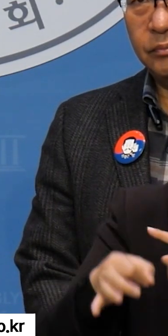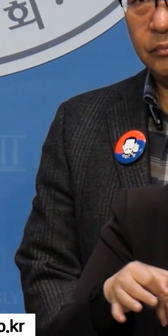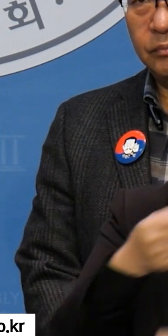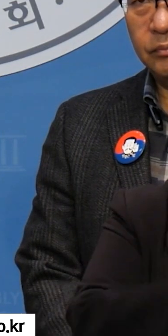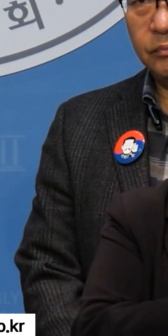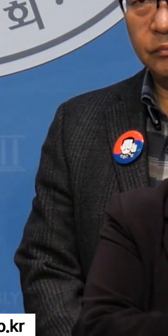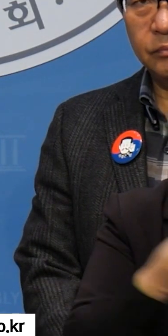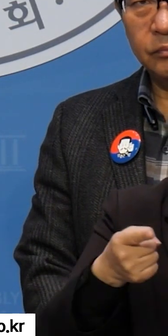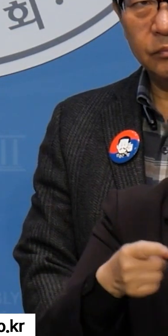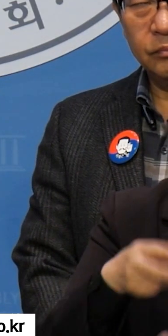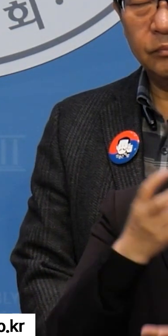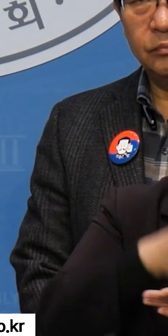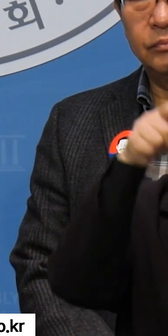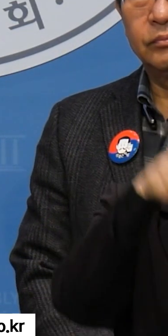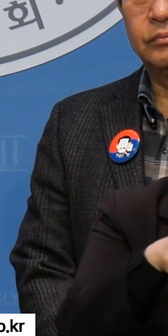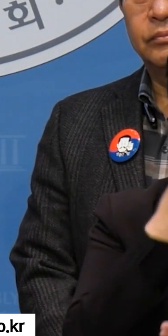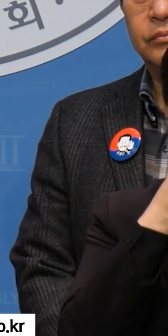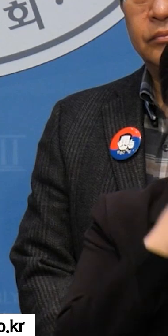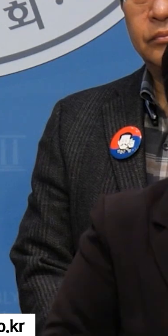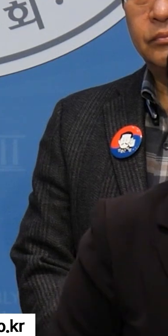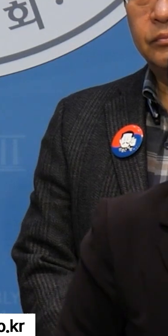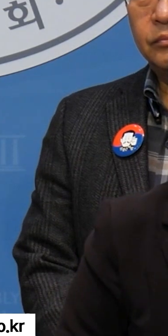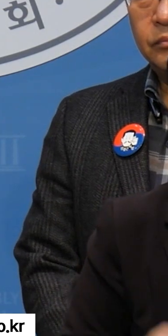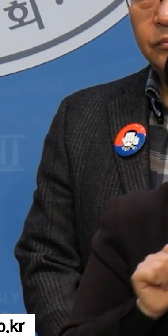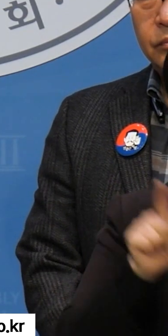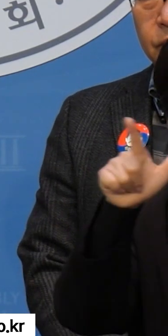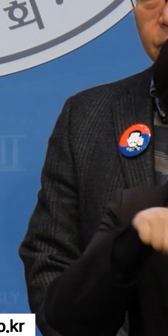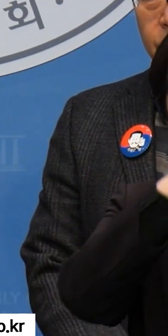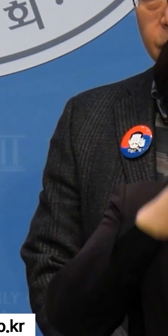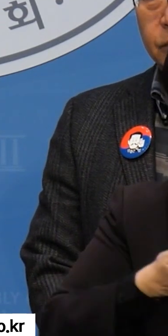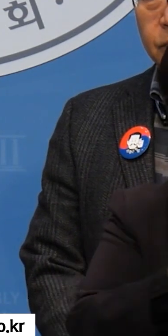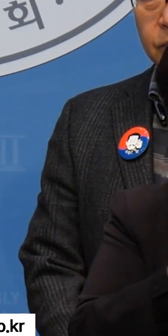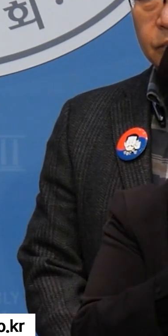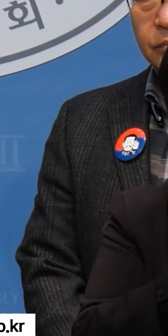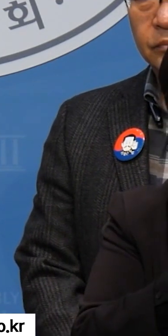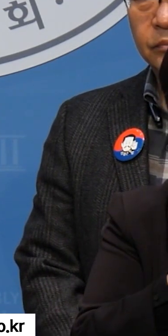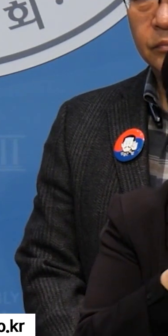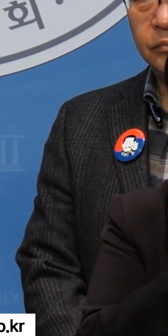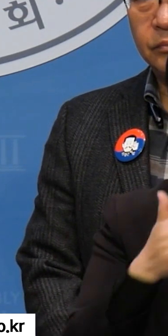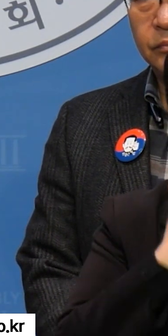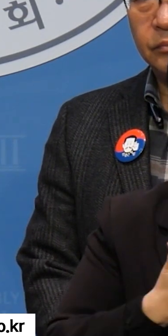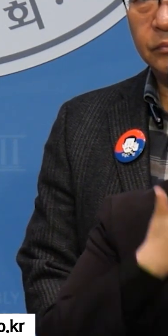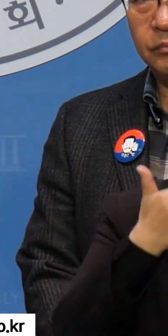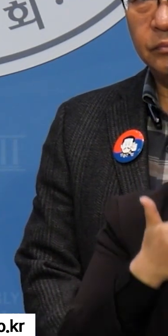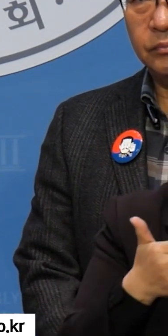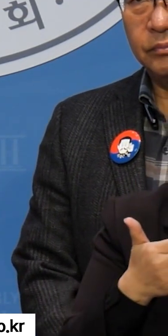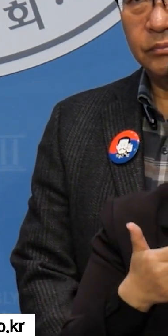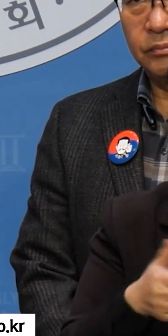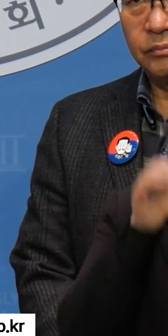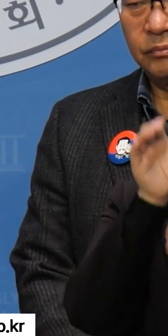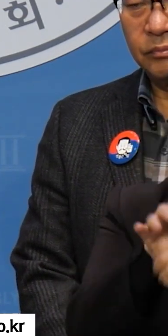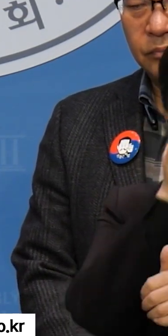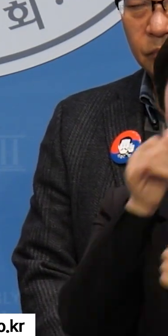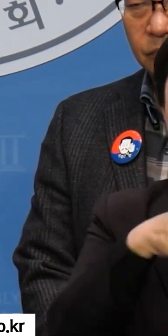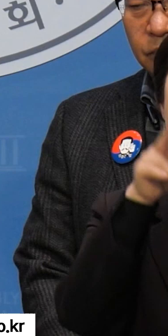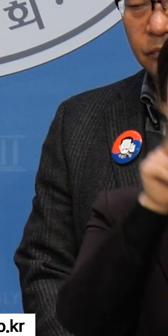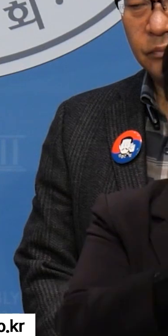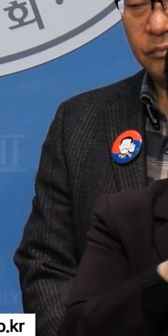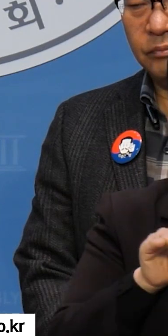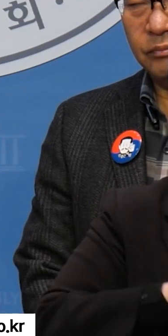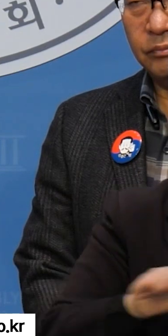법에 규정되어 있지 않습니다. 상당수 경로당이 식사 지원 인력을 자원봉사에 의존하고 있어서 이 문제의